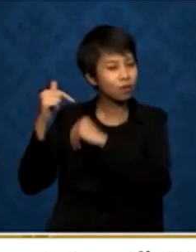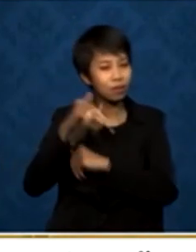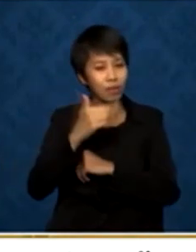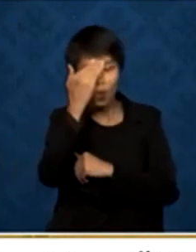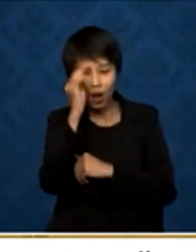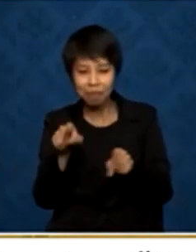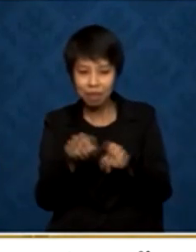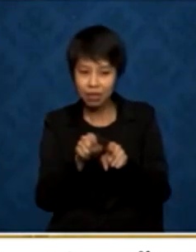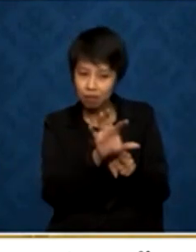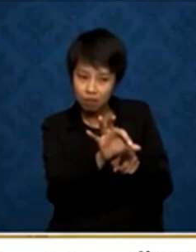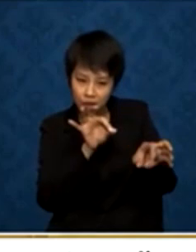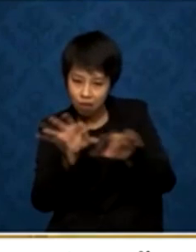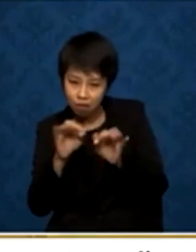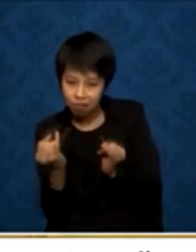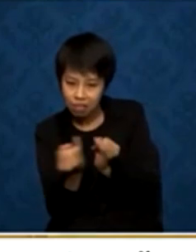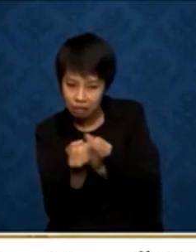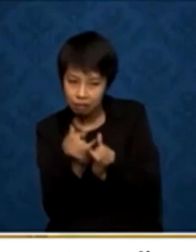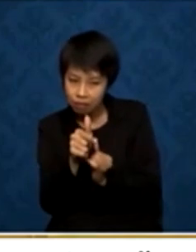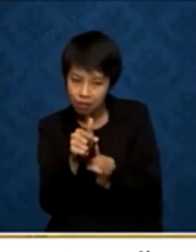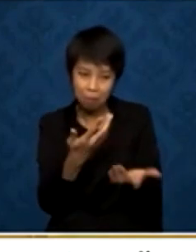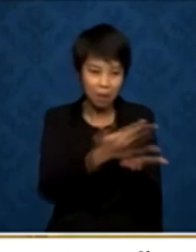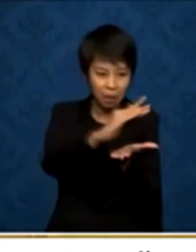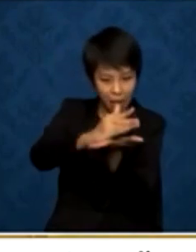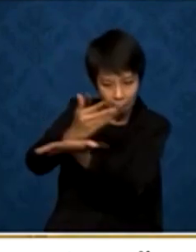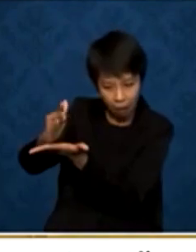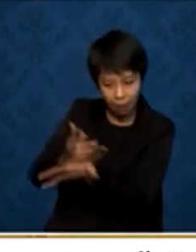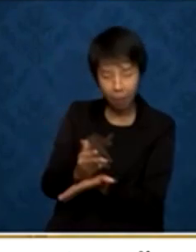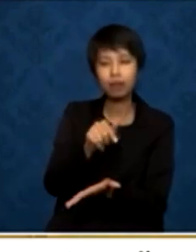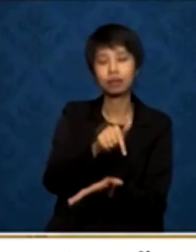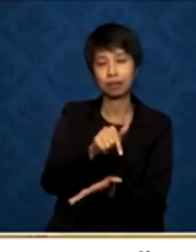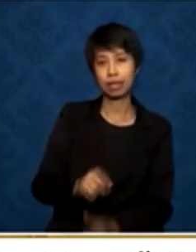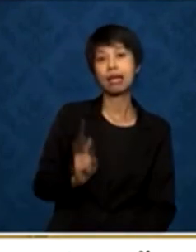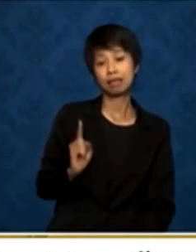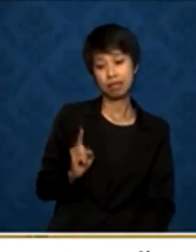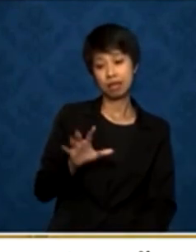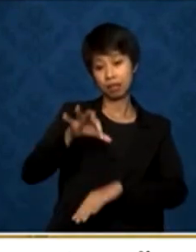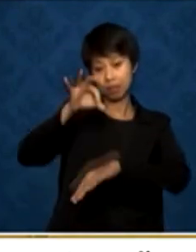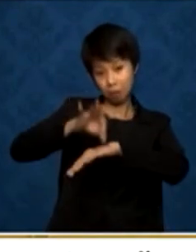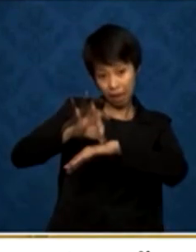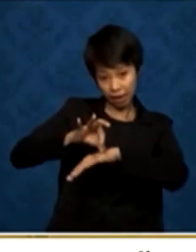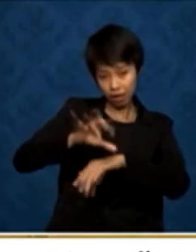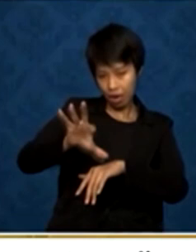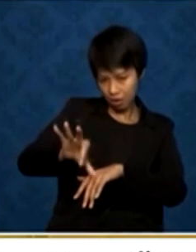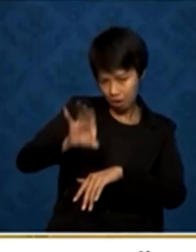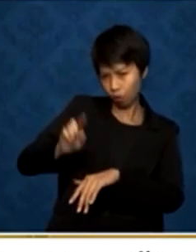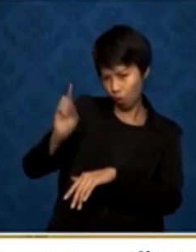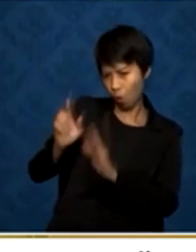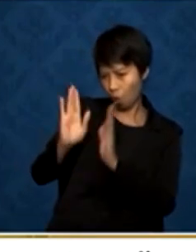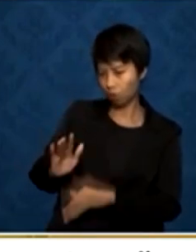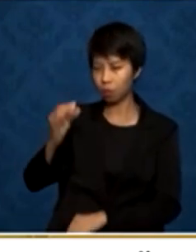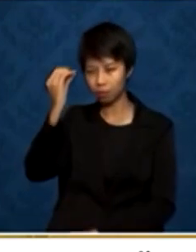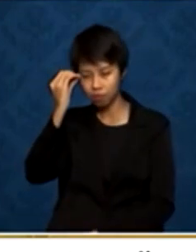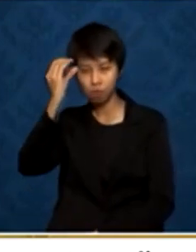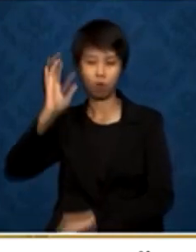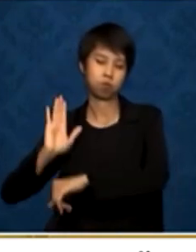ควต้าสมบัติผัดกันชมแทนที่จะสรรหาความบุคลากรที่มีความรู้ความ